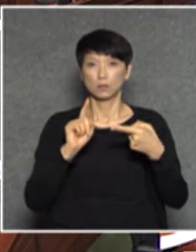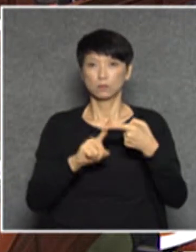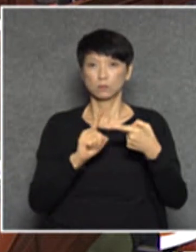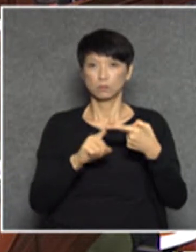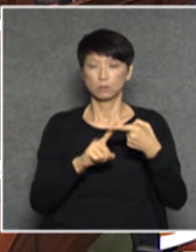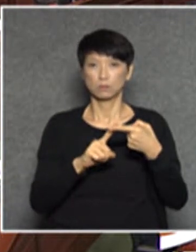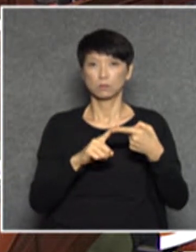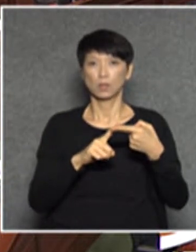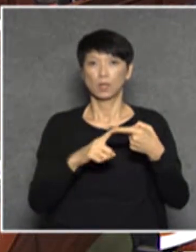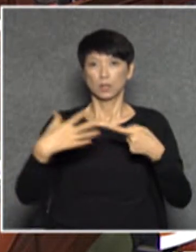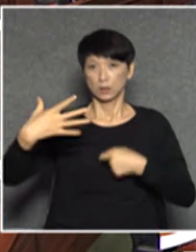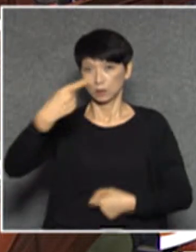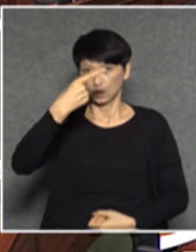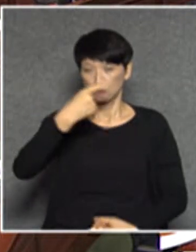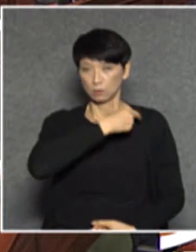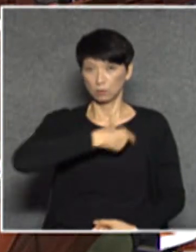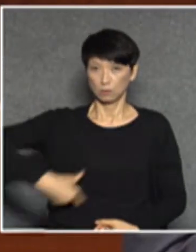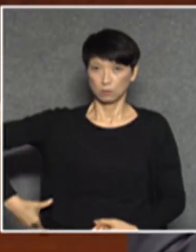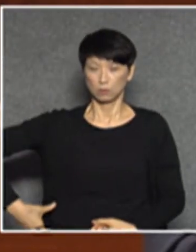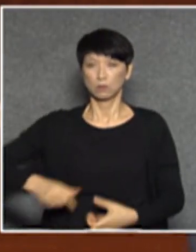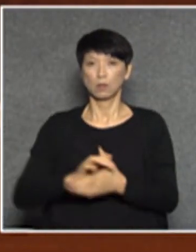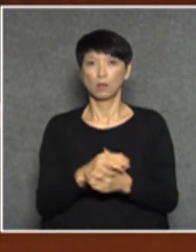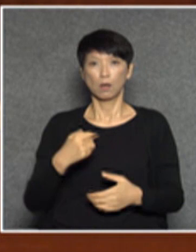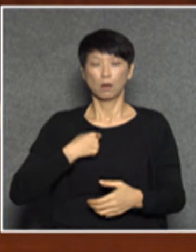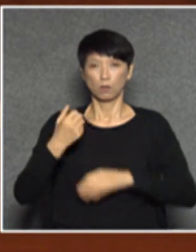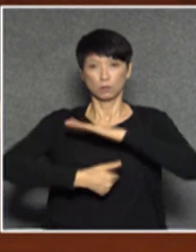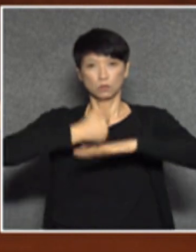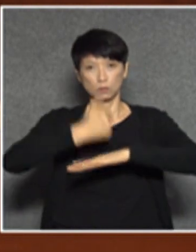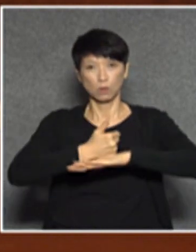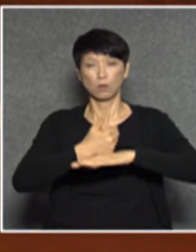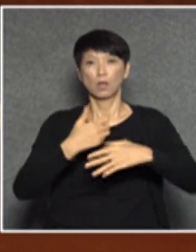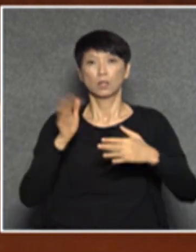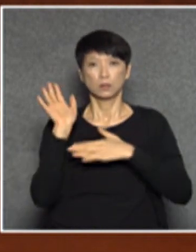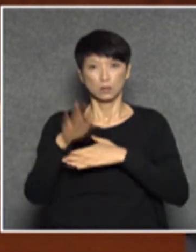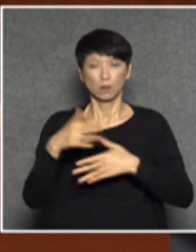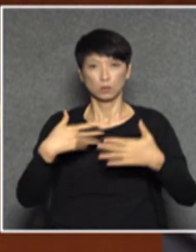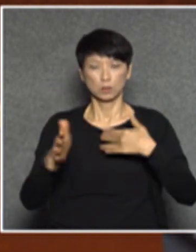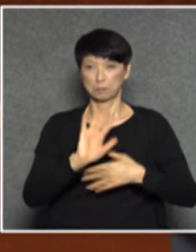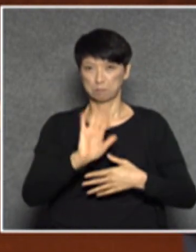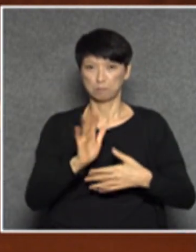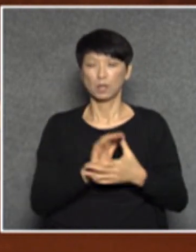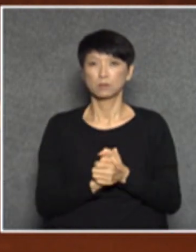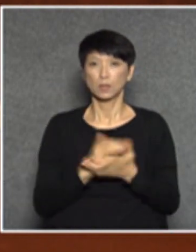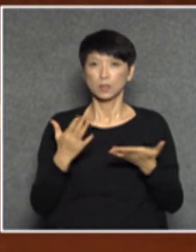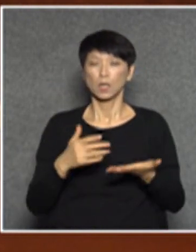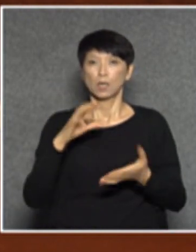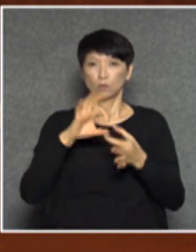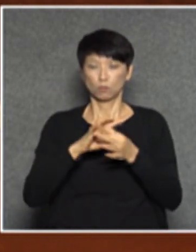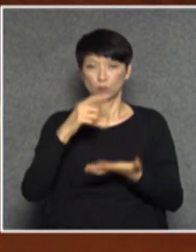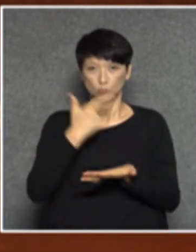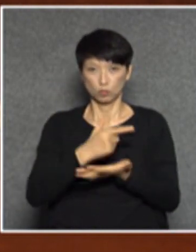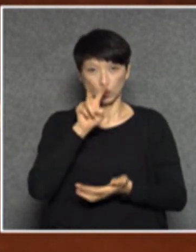員掟出嚟，唔係我上任之後嘅事。但即使如此，我們仍然重視這個關係。正如我剛才